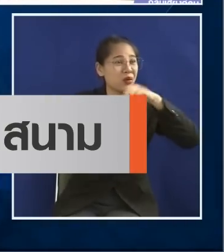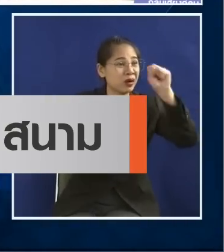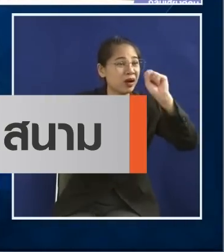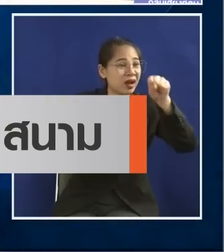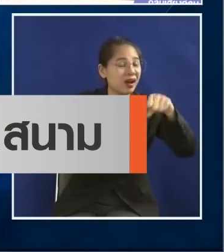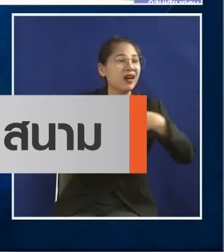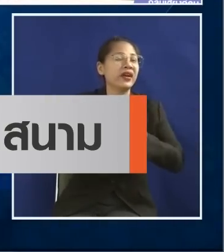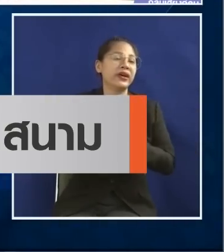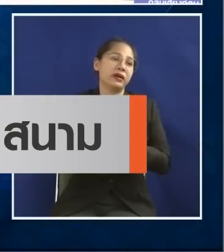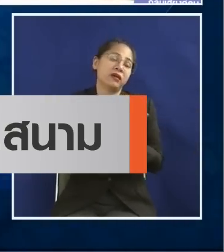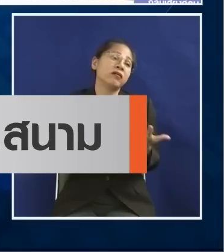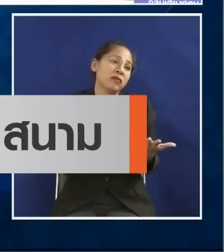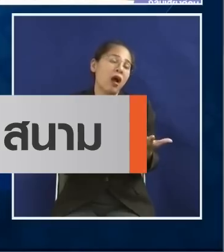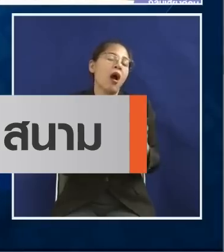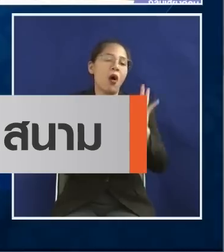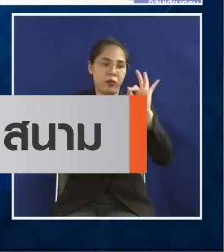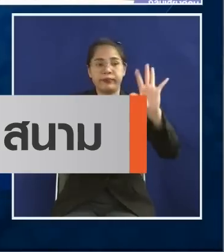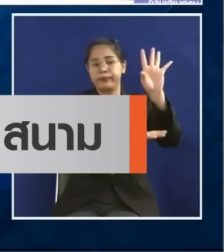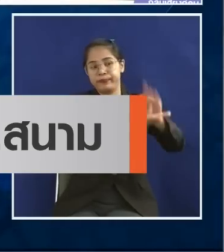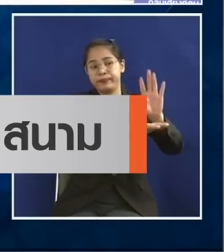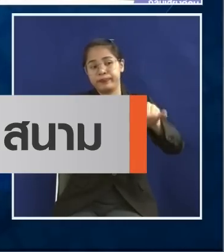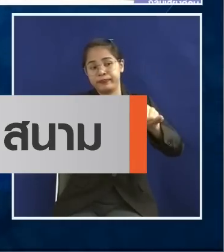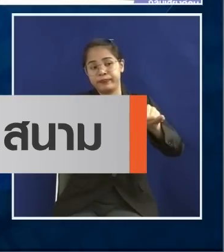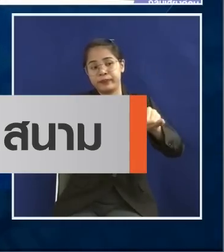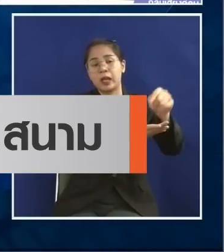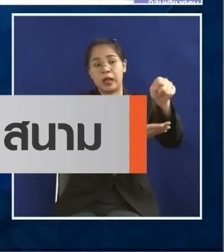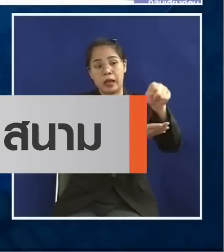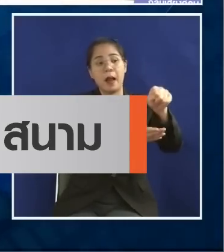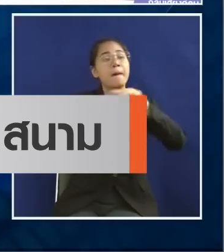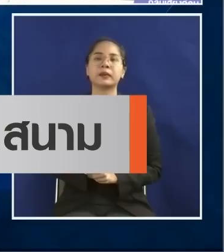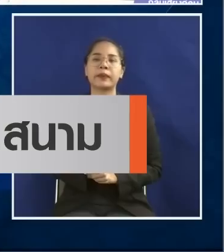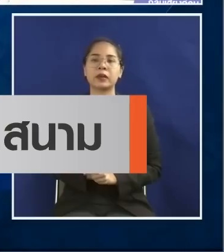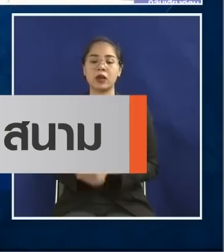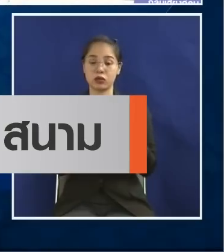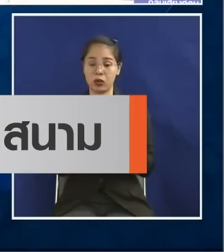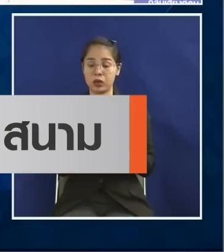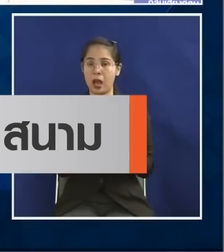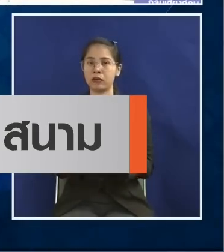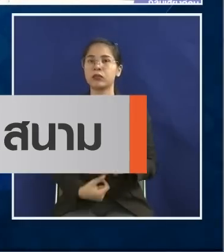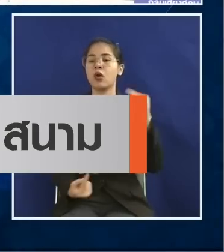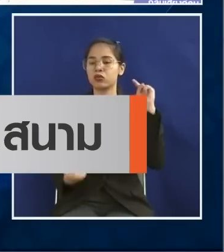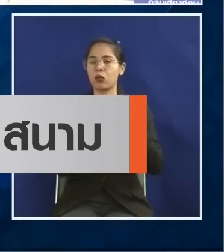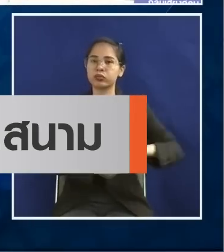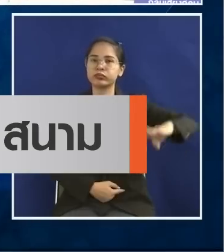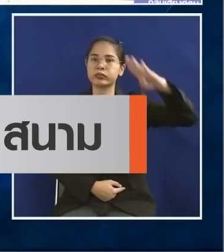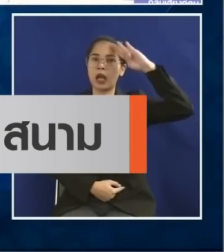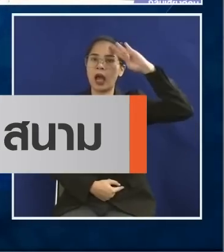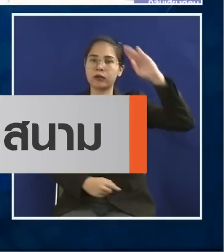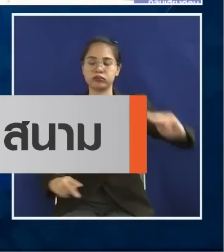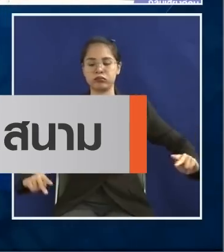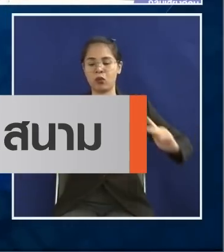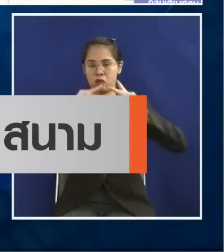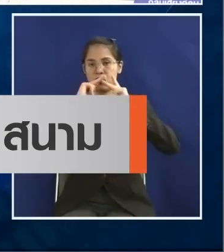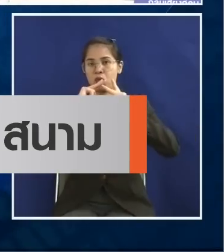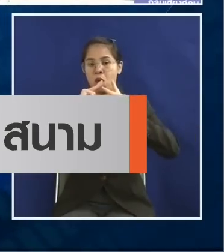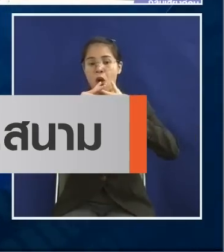ฐและเอกชนทั้งนี้โรงพยาบาลยังต้องสำรองเตียง ICU กึ่ง ICU และเตียงผู้ป่วยหนักยืนยันครับ